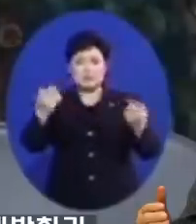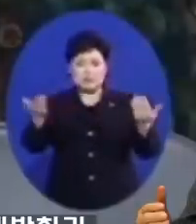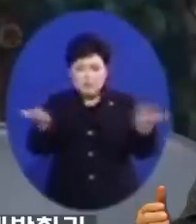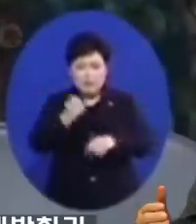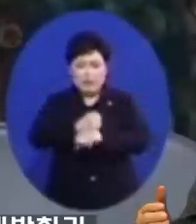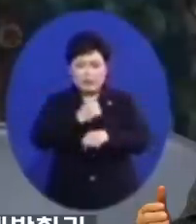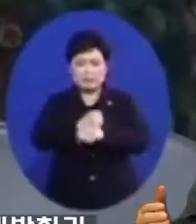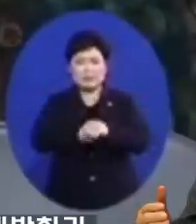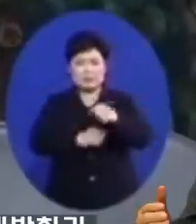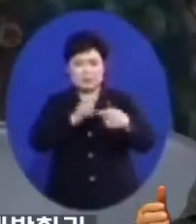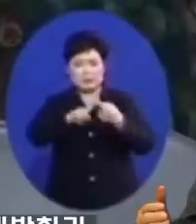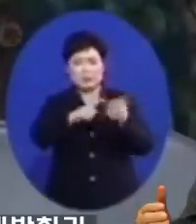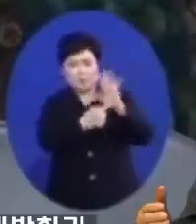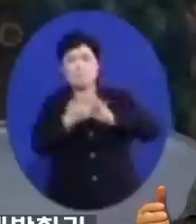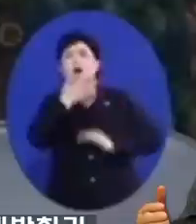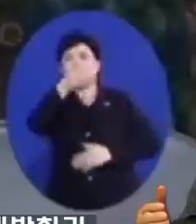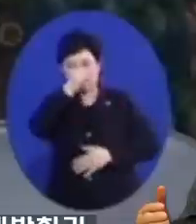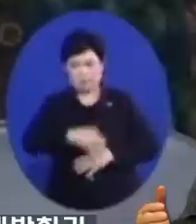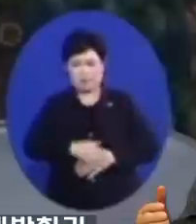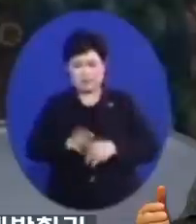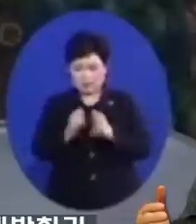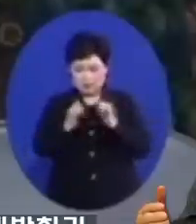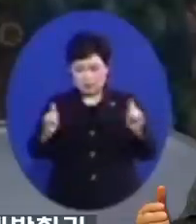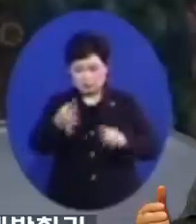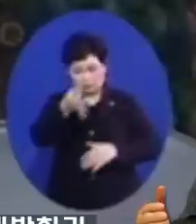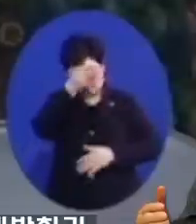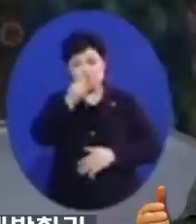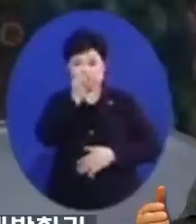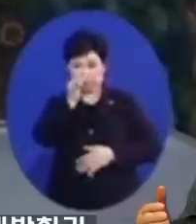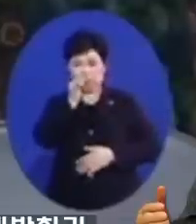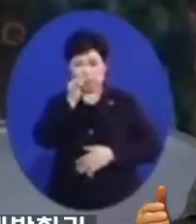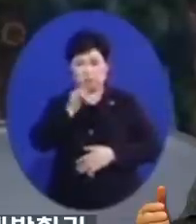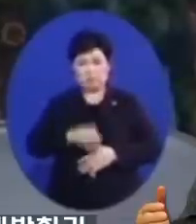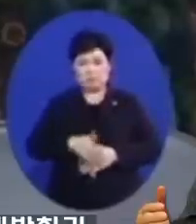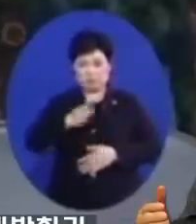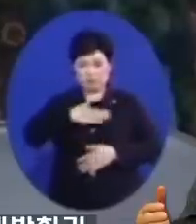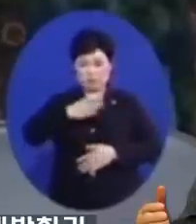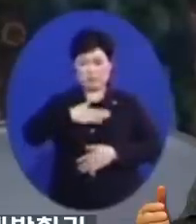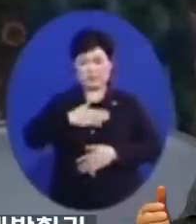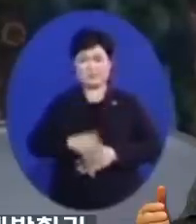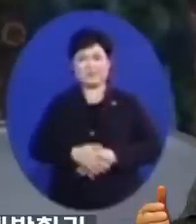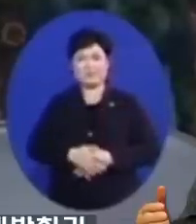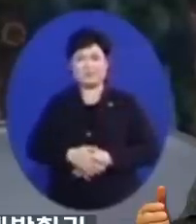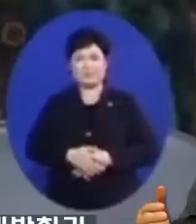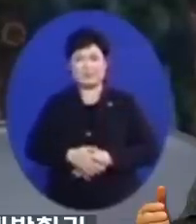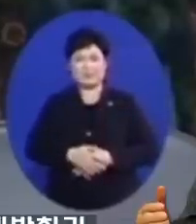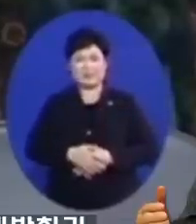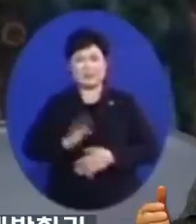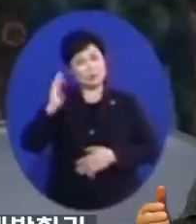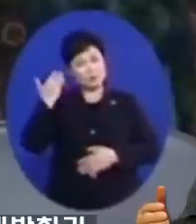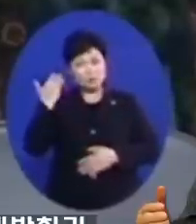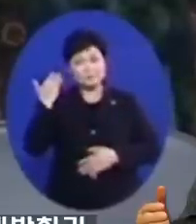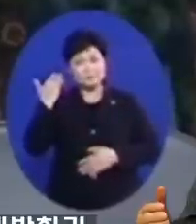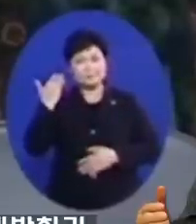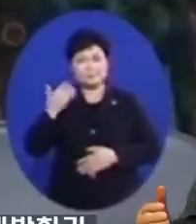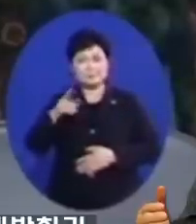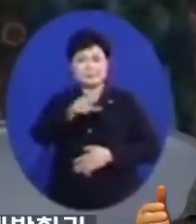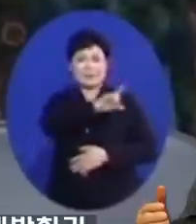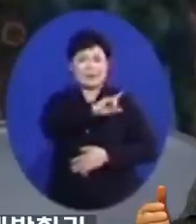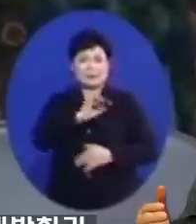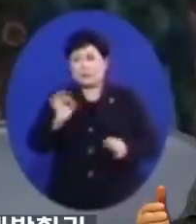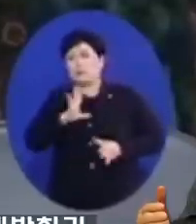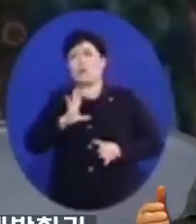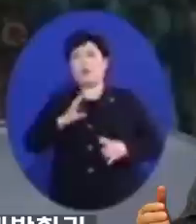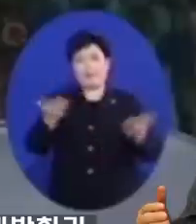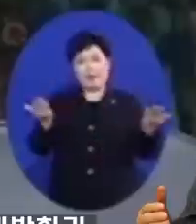말인 것입니다. 사람들은 소질이 있습니다. 저는 최근에 가장 깜짝